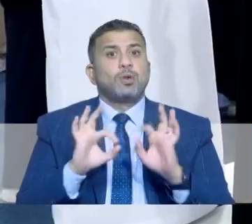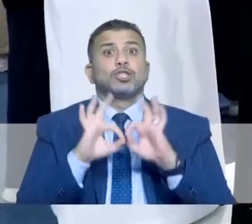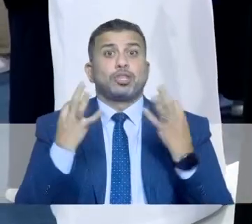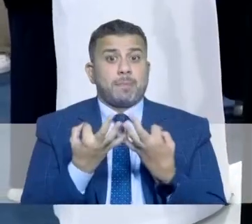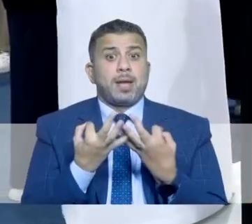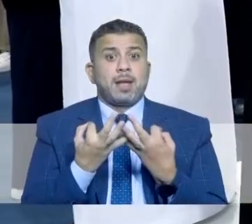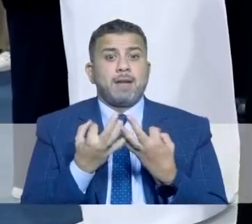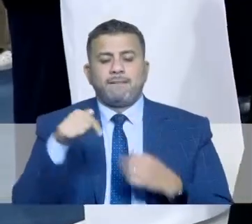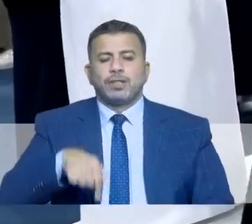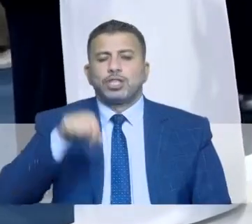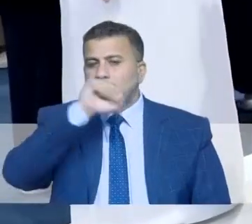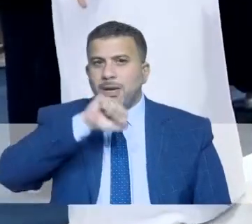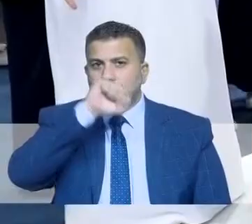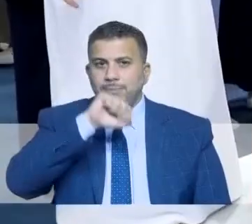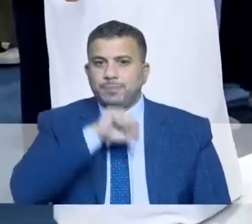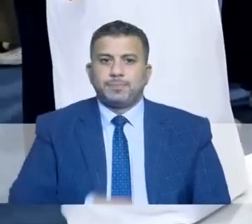والاجتماعية في الشارقة.